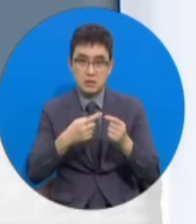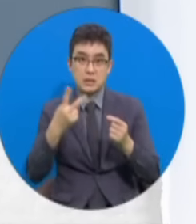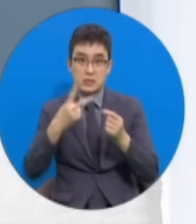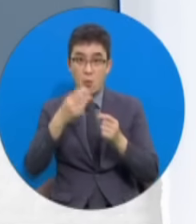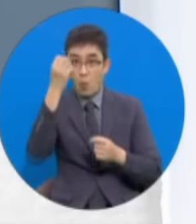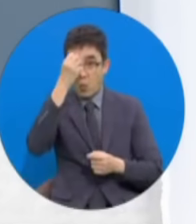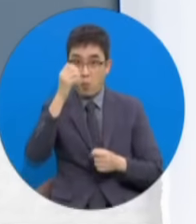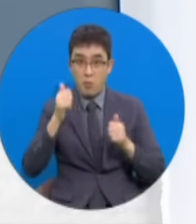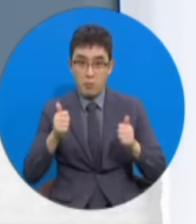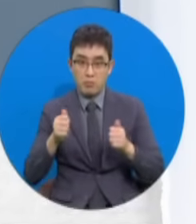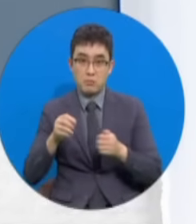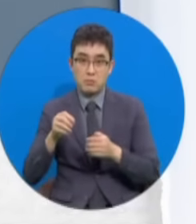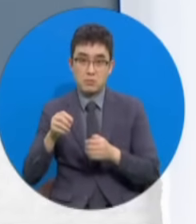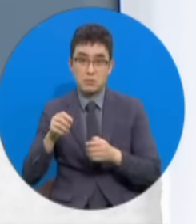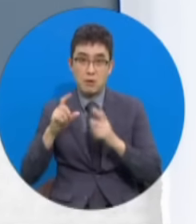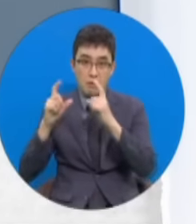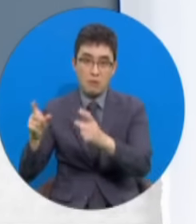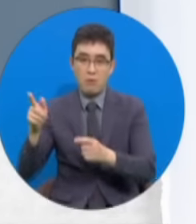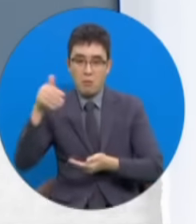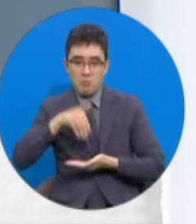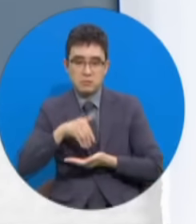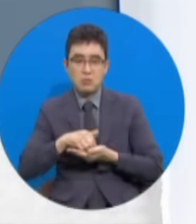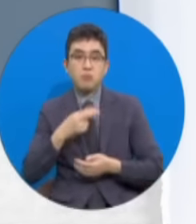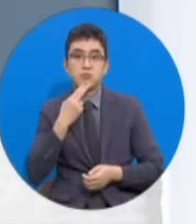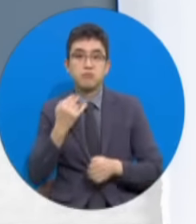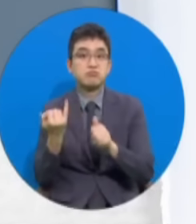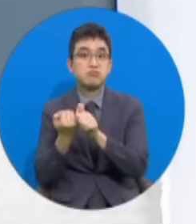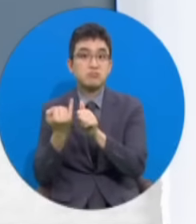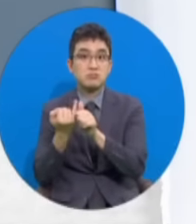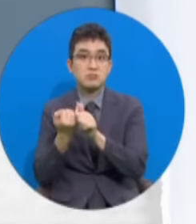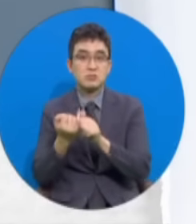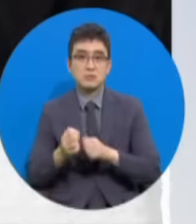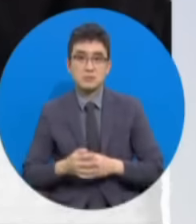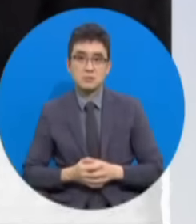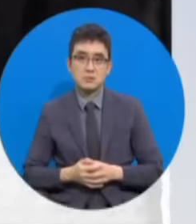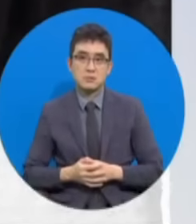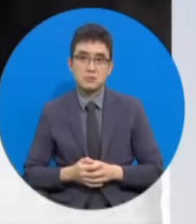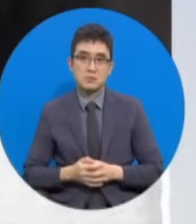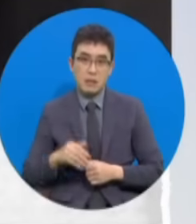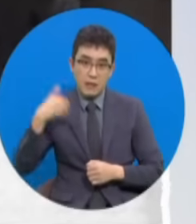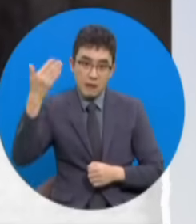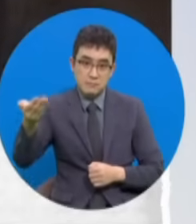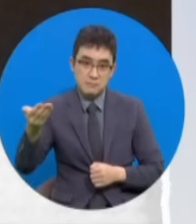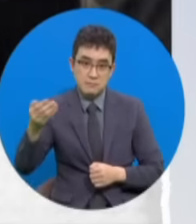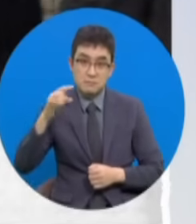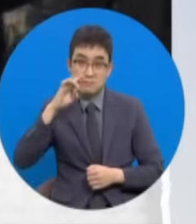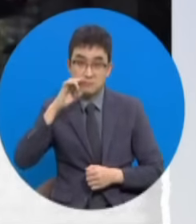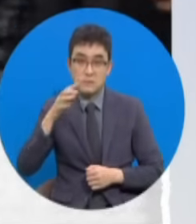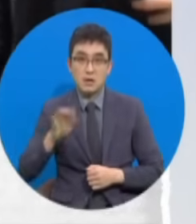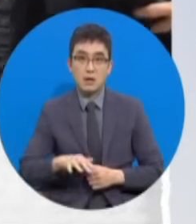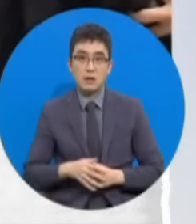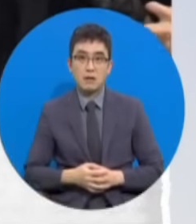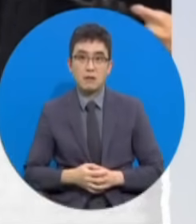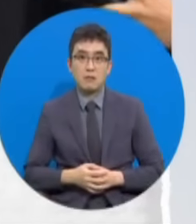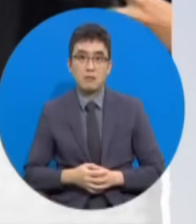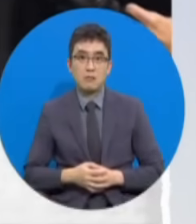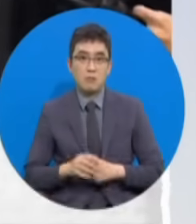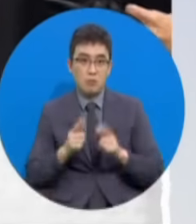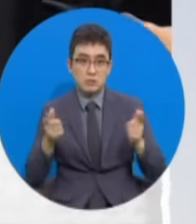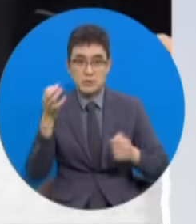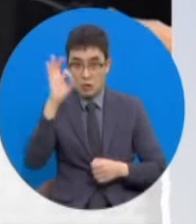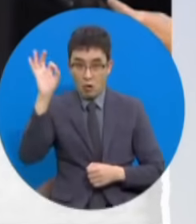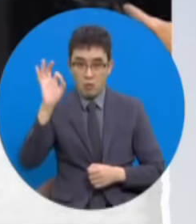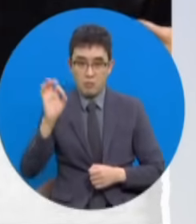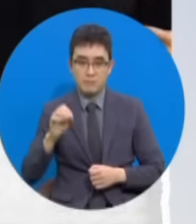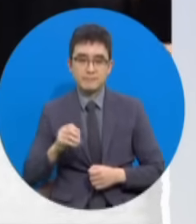때도 반성의 개전 의정이 없는 상태이기 때문에 네. 아, 다소 좀 과한 판결이 아닐까 생각되는 분들이 계실지 모르지만 아무것도 인정하고